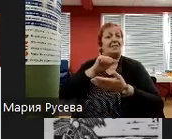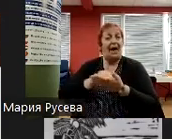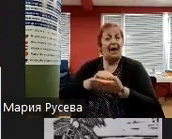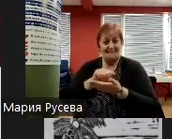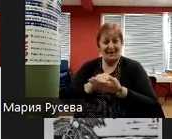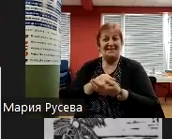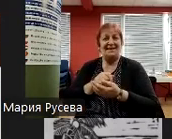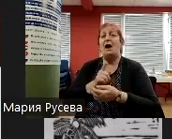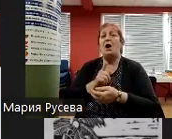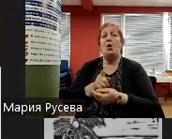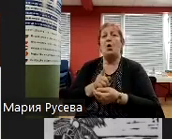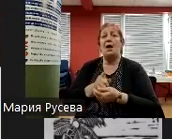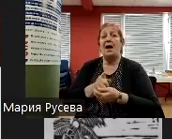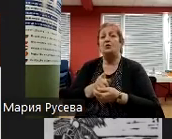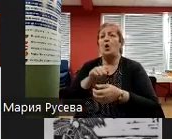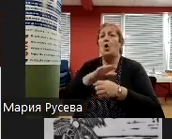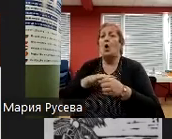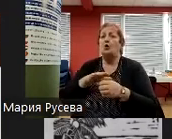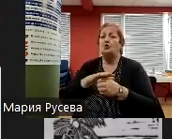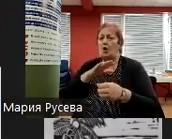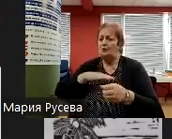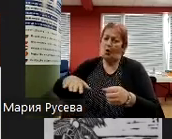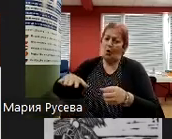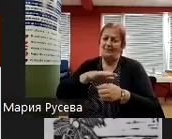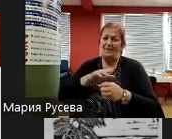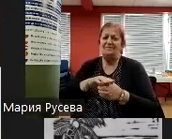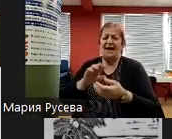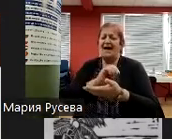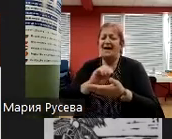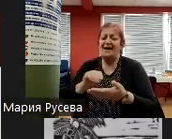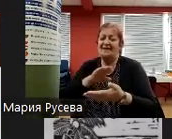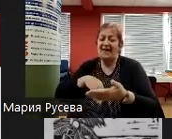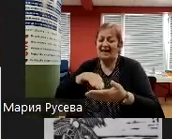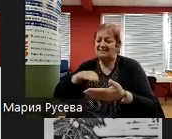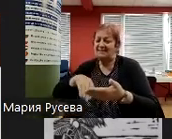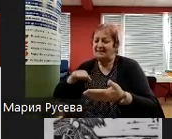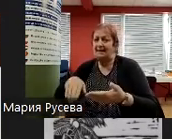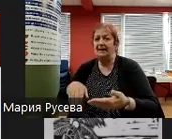която основно е базирана на текст.